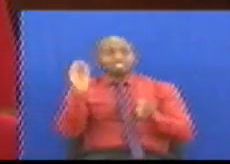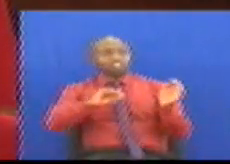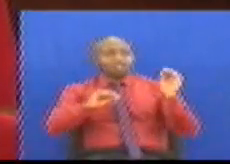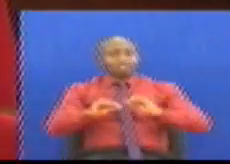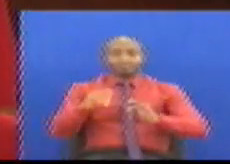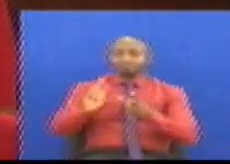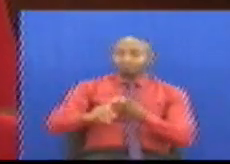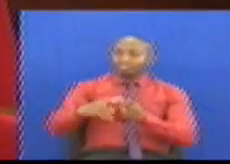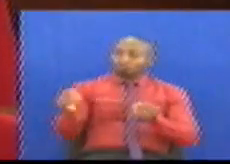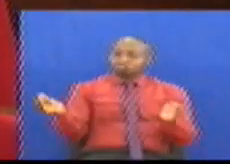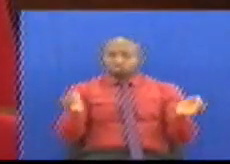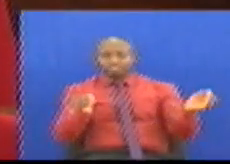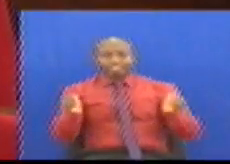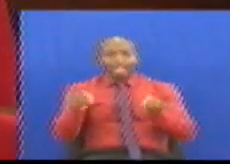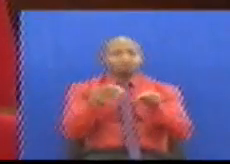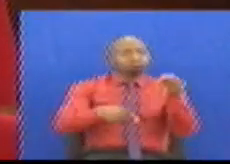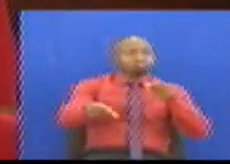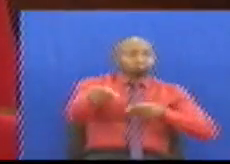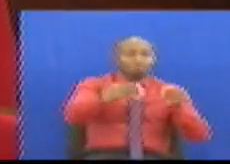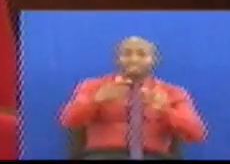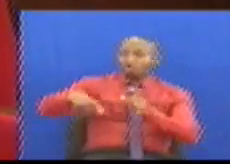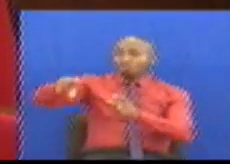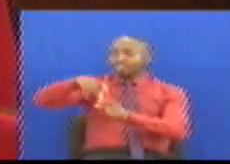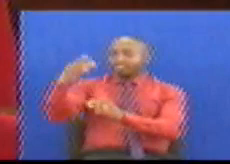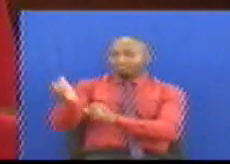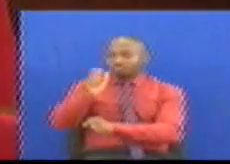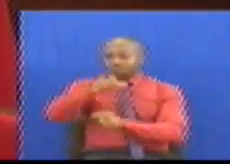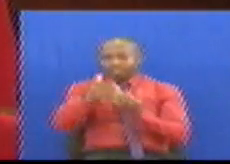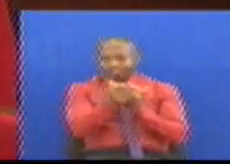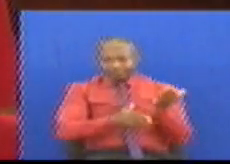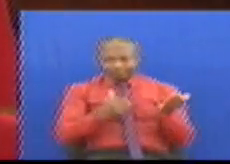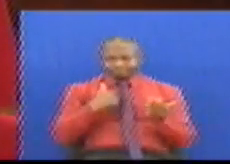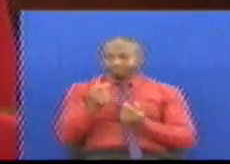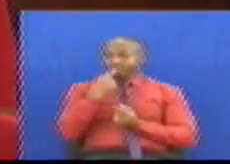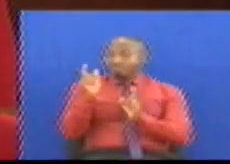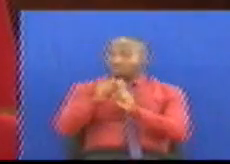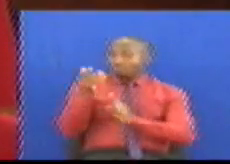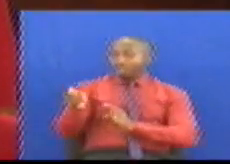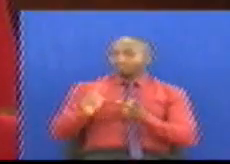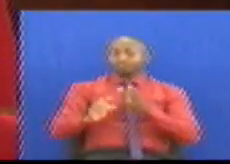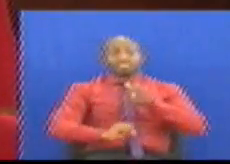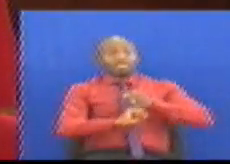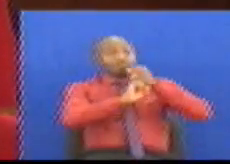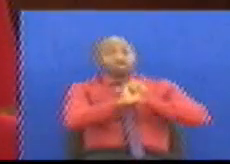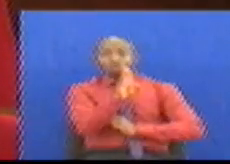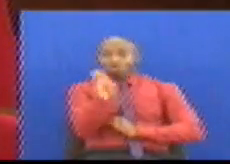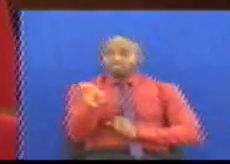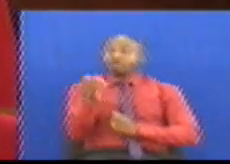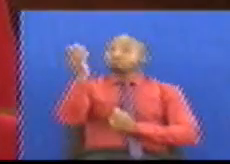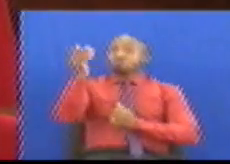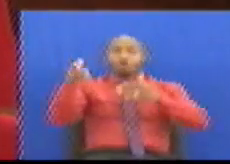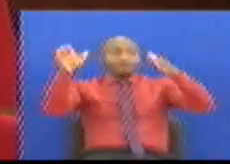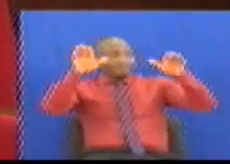katika kusisimua uchumi na kuongeza kipato cha wananchi wetu. Baada ya kusema maneno haya, naunga mkono hoja na Mungu atubariki wote.